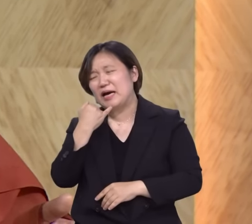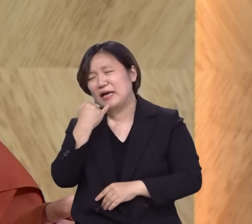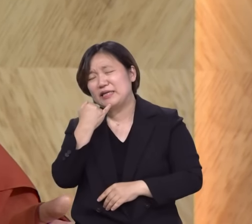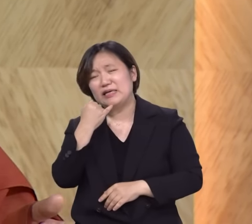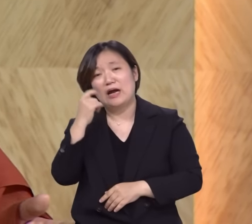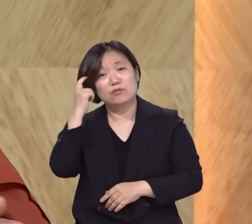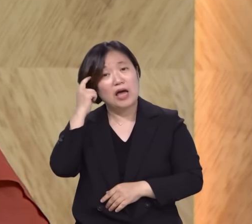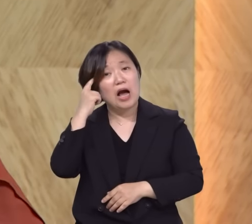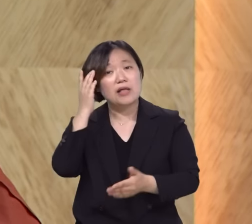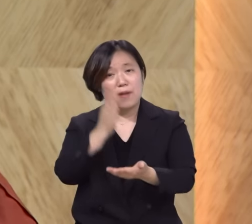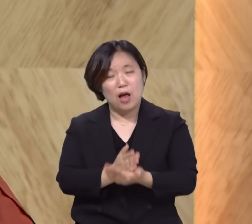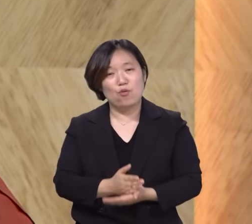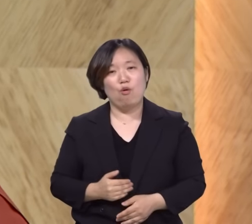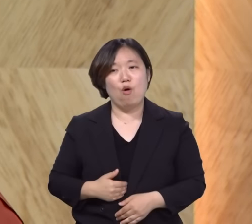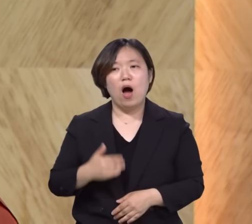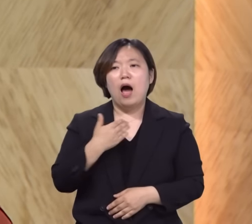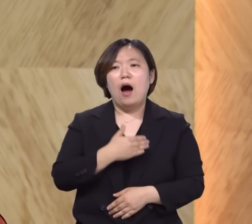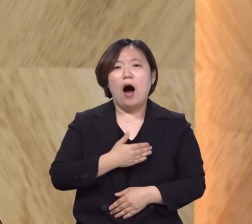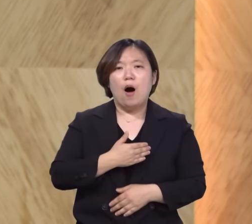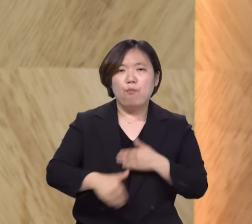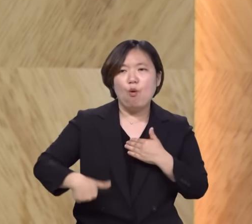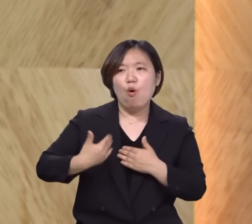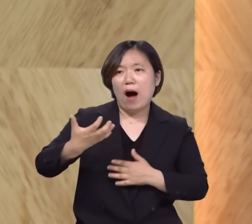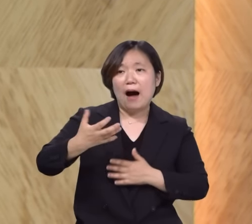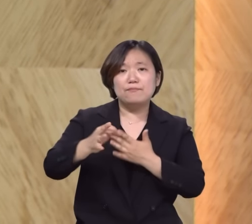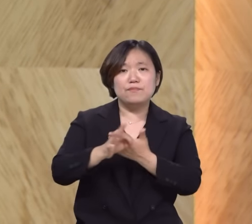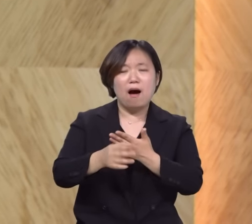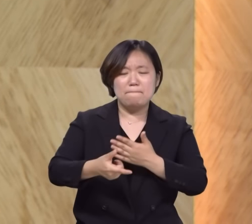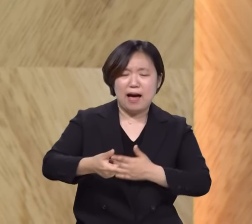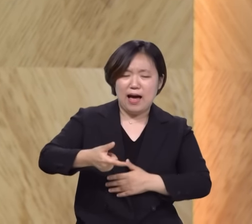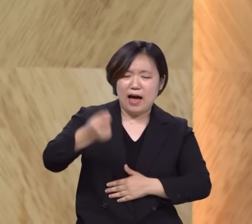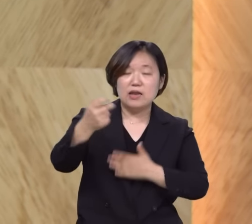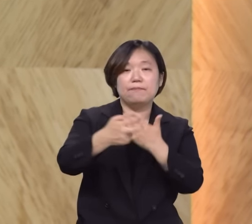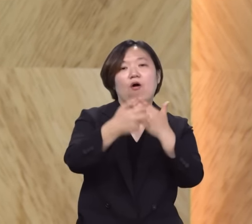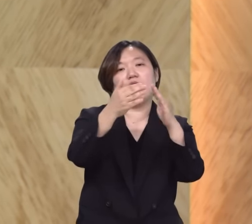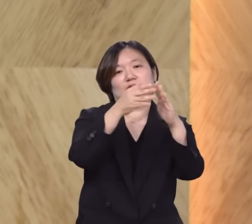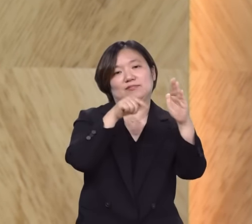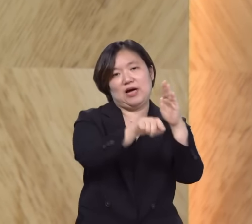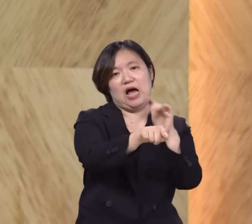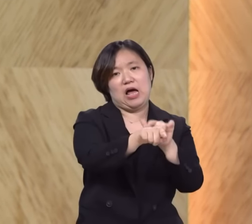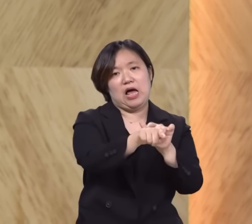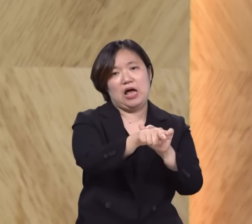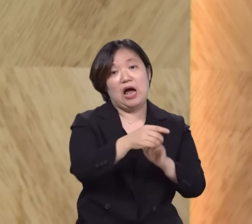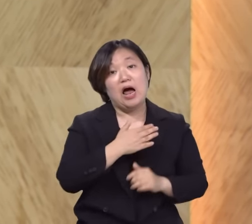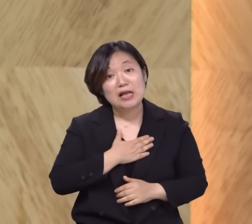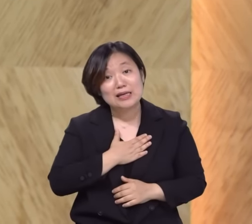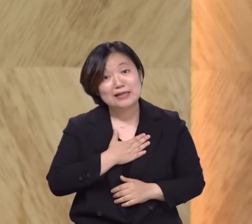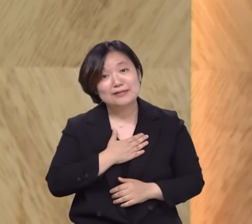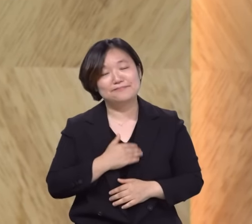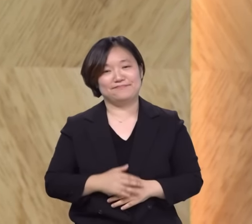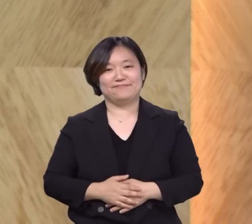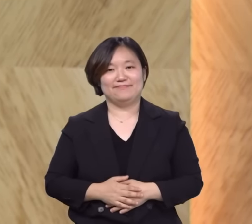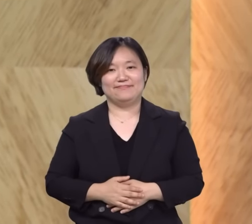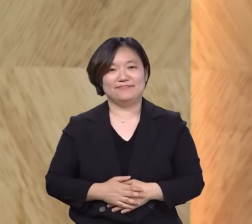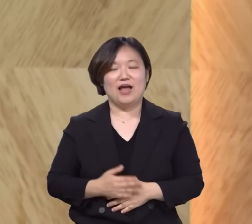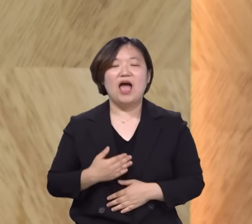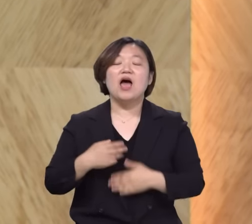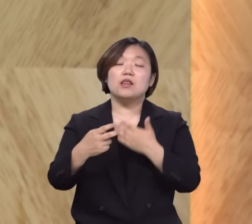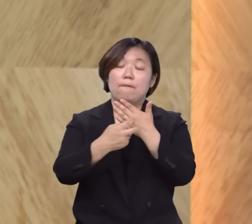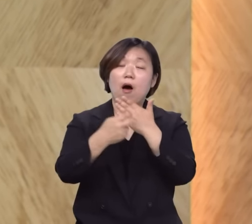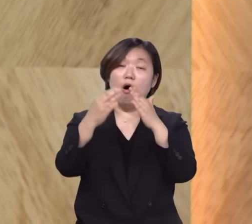만든다고 그 몸이 좀 아프면 병원 가는게 좋습니다 그래서 이제 병원을 갔는데 거기서 이제 정밀